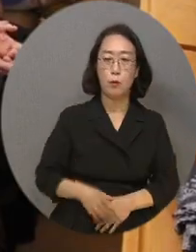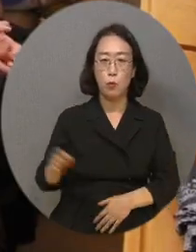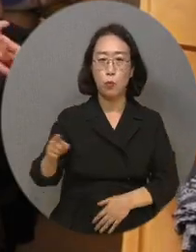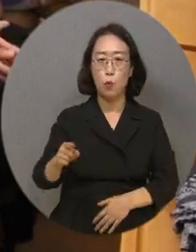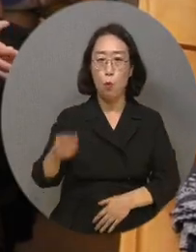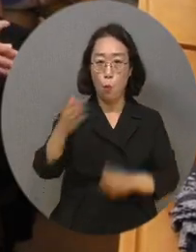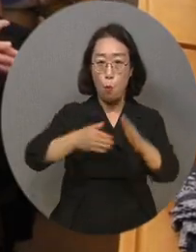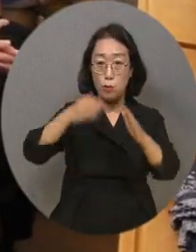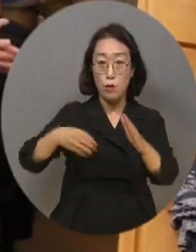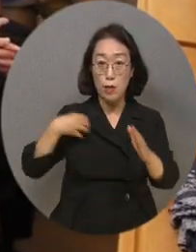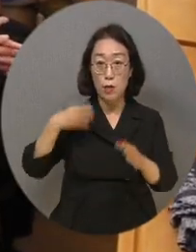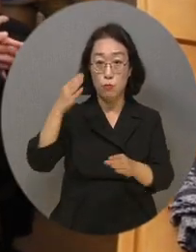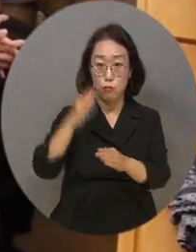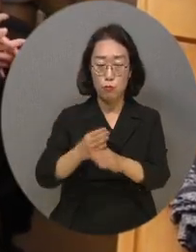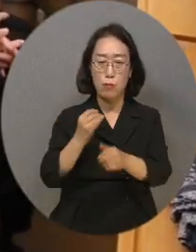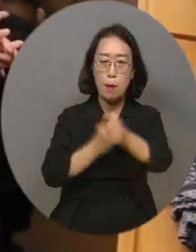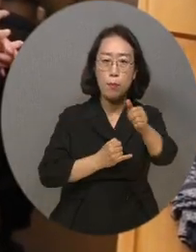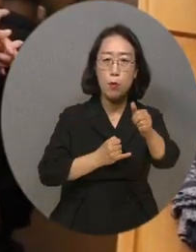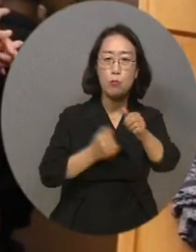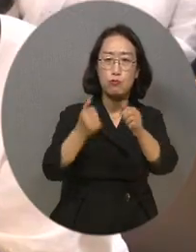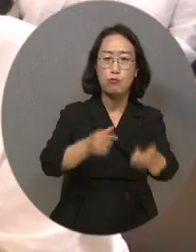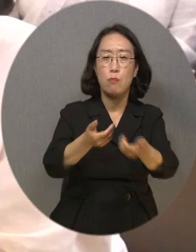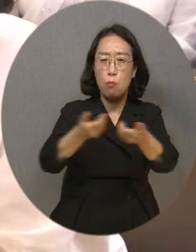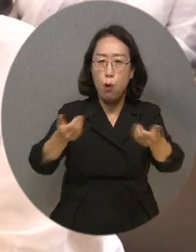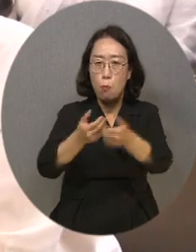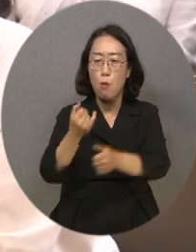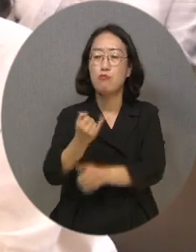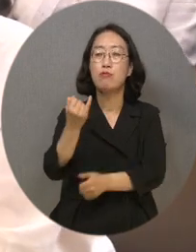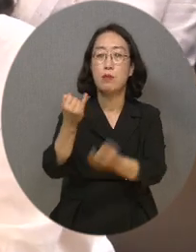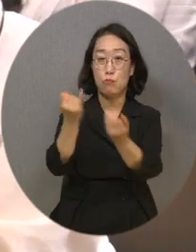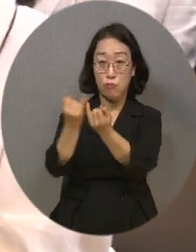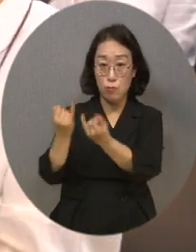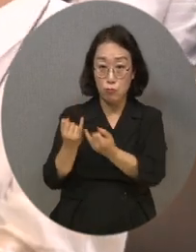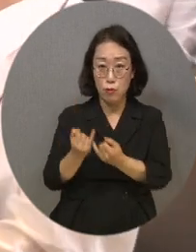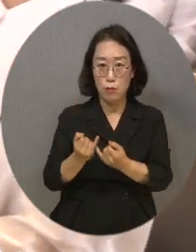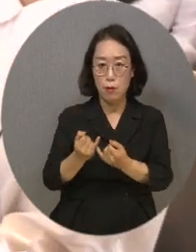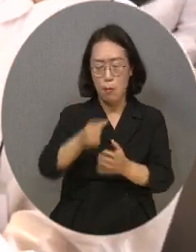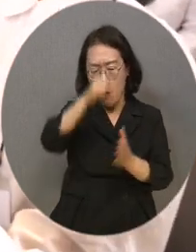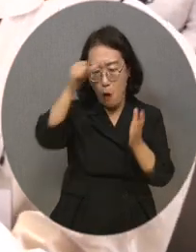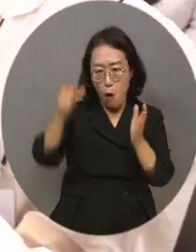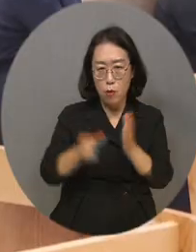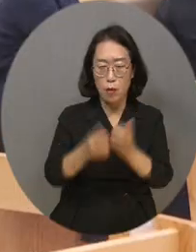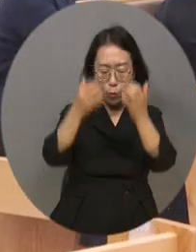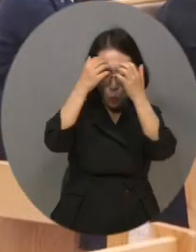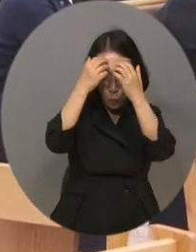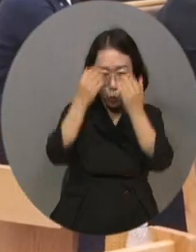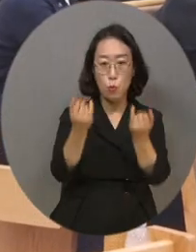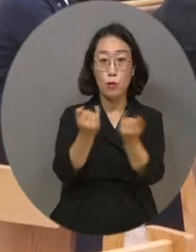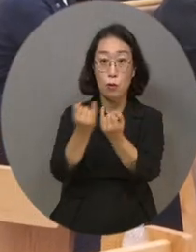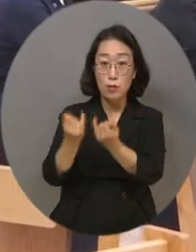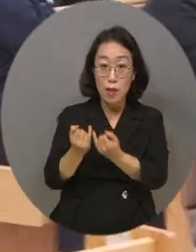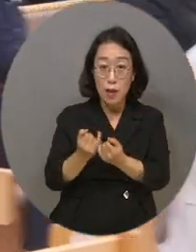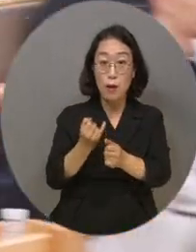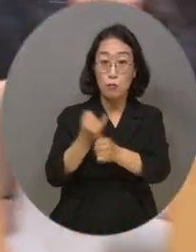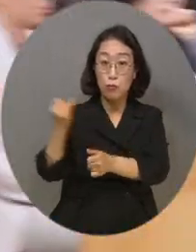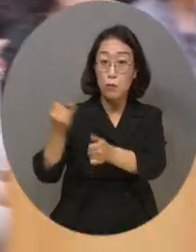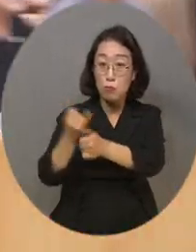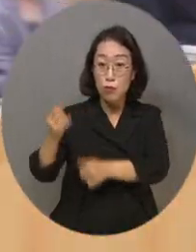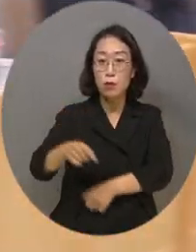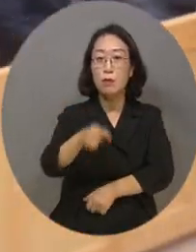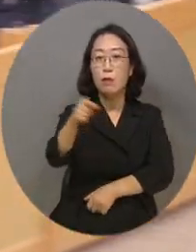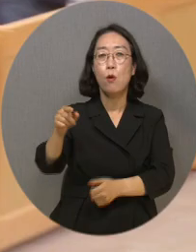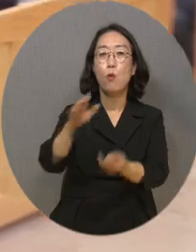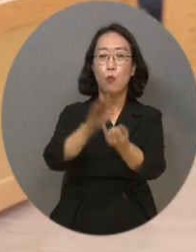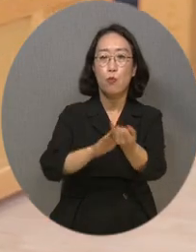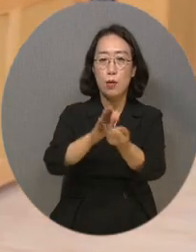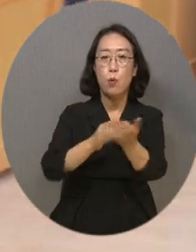사망한 남편을 가슴에 묻고 고된 삶의 무게를 견디며 살아야 했던 대한민국 전몰군경 미망인들을